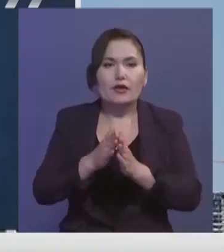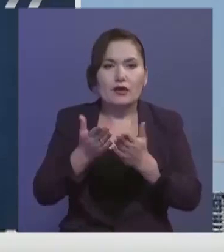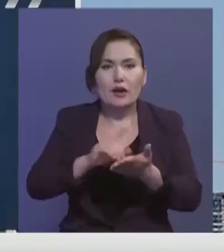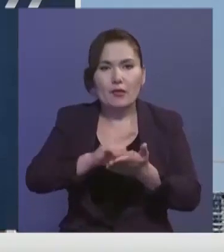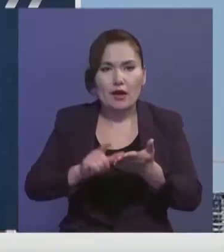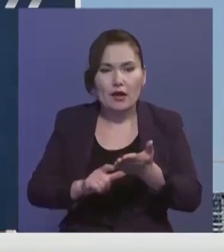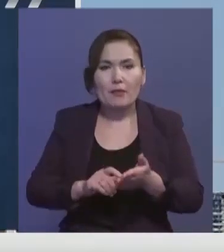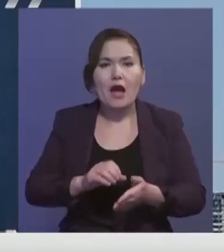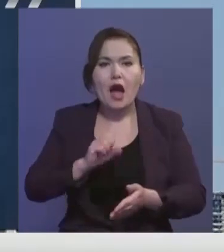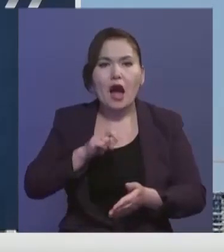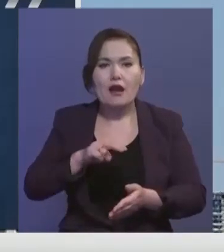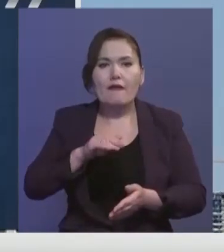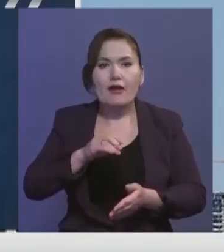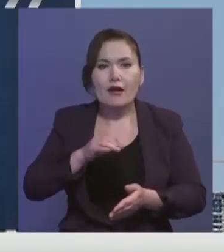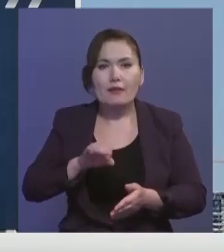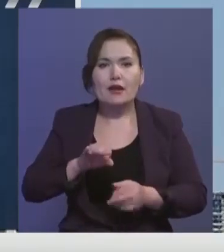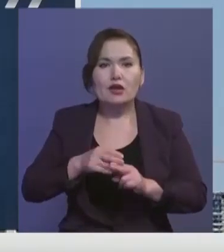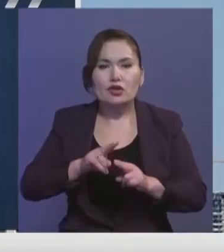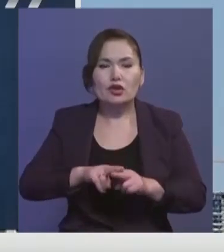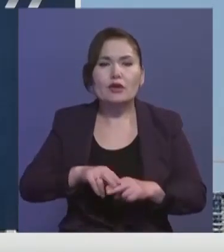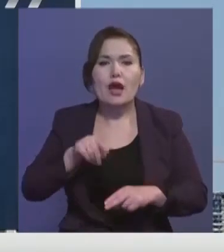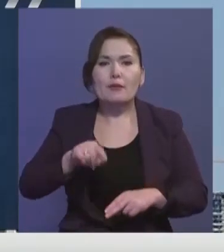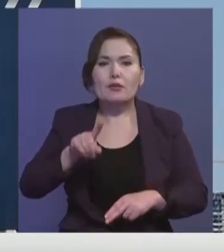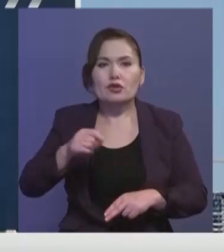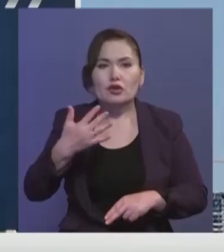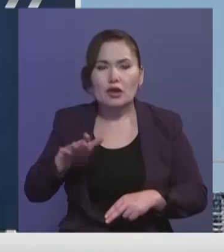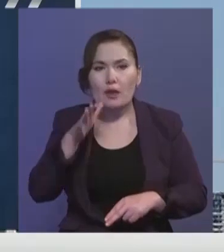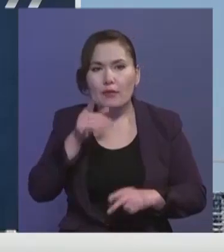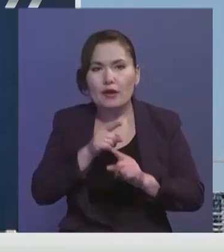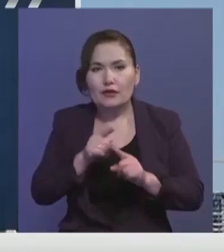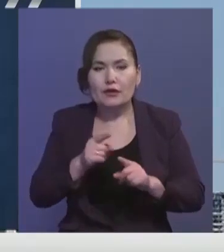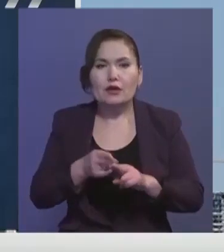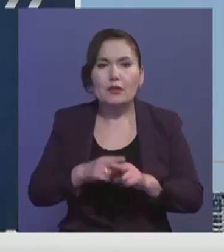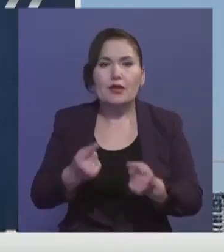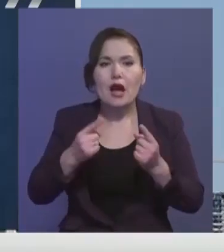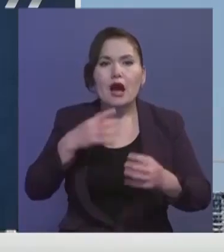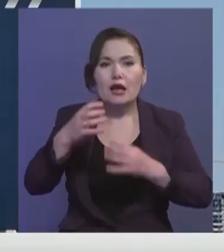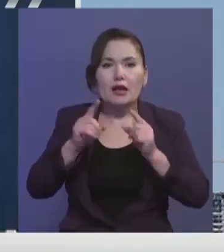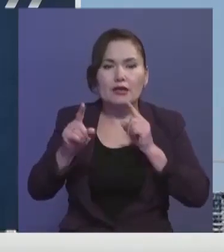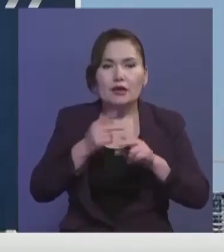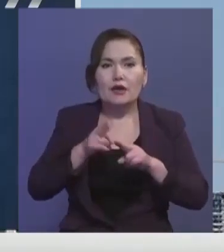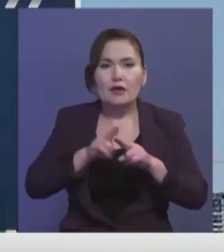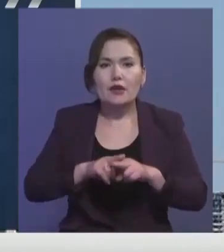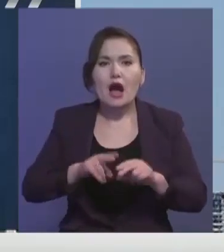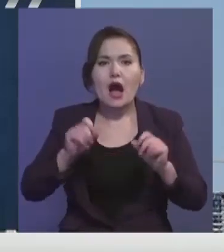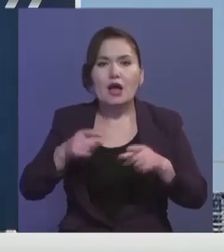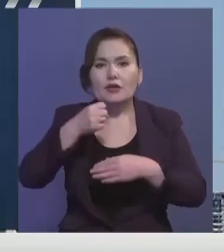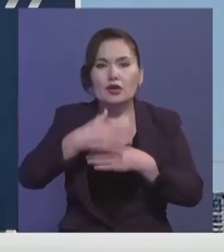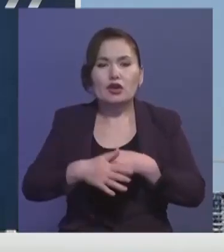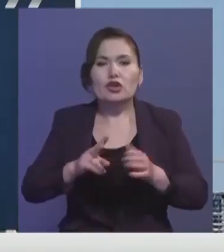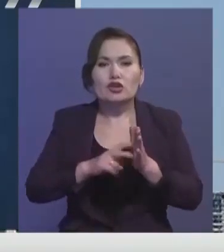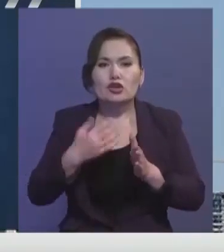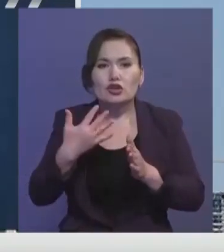шығармалары, Әл-Фарабидің 1150 жылдығы аясында өткізілген халықаралық ірі жиындар мен Алтын Орданың